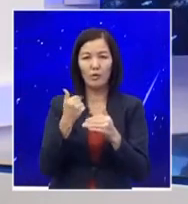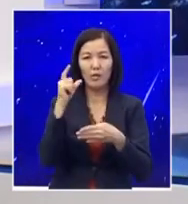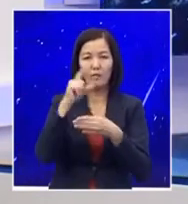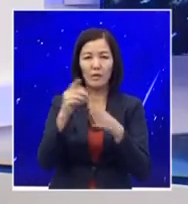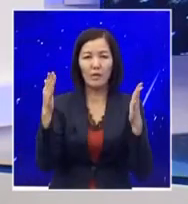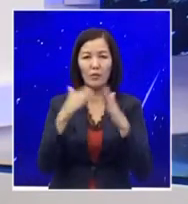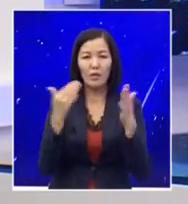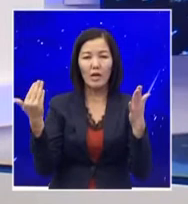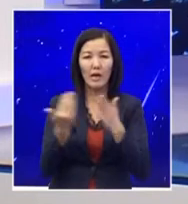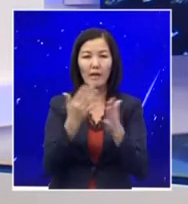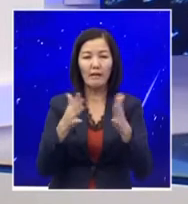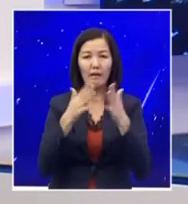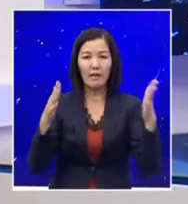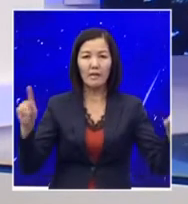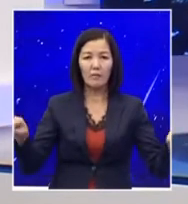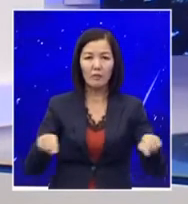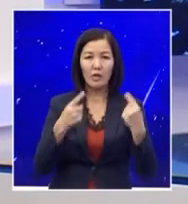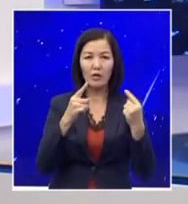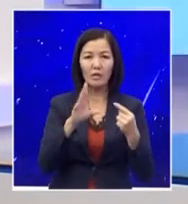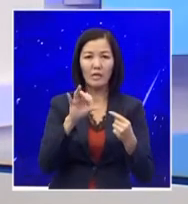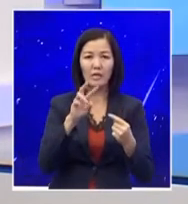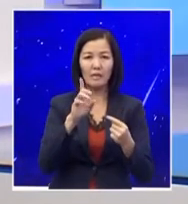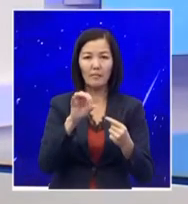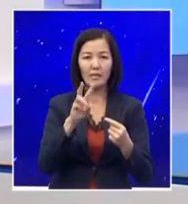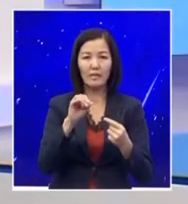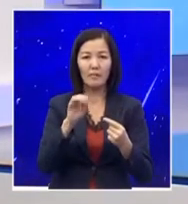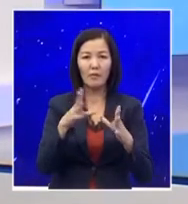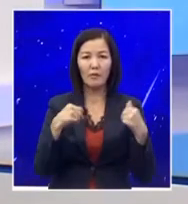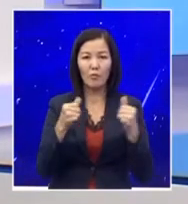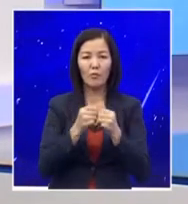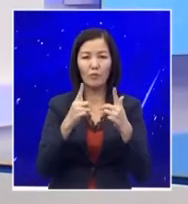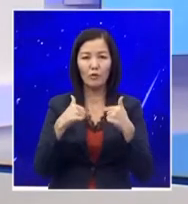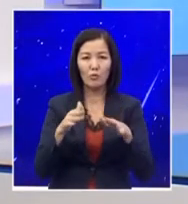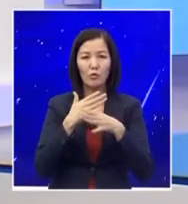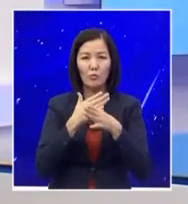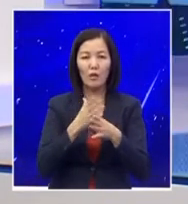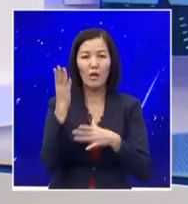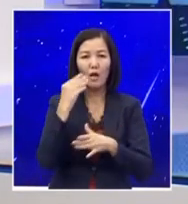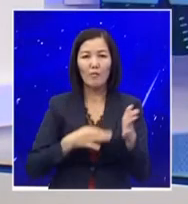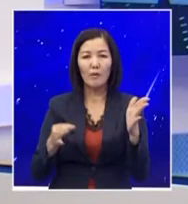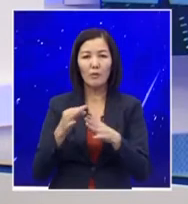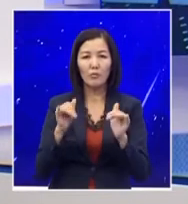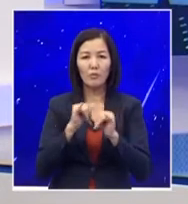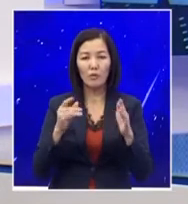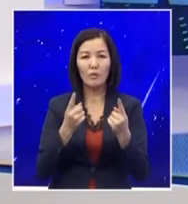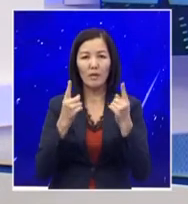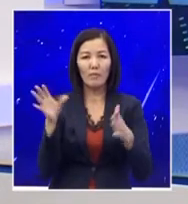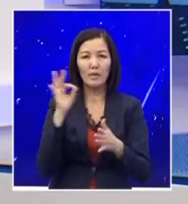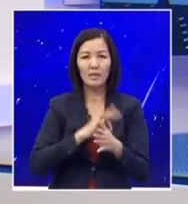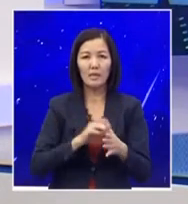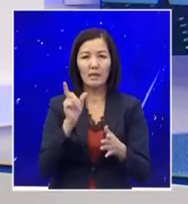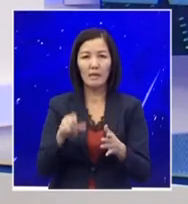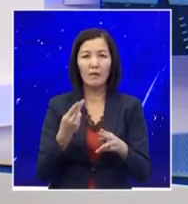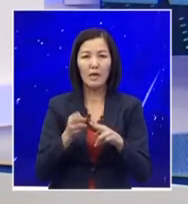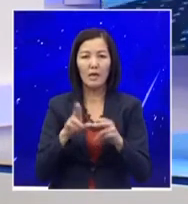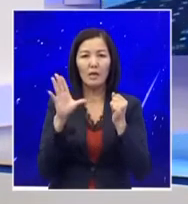имандылық үйін қайта кеңітіп жаңғыртуға марқұм Серікжан Бескемпіровтің отбасы ұйытқы болыпты. Алматы облысының дамуына көп еңбек сіңірген